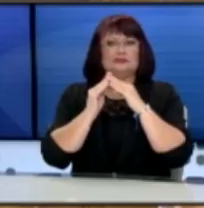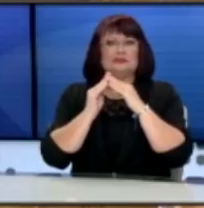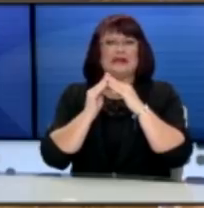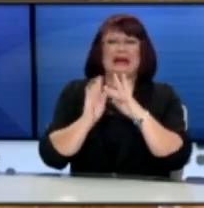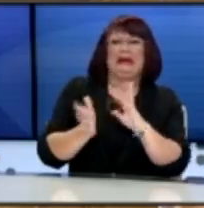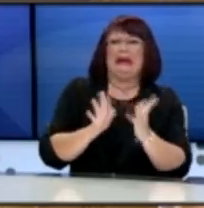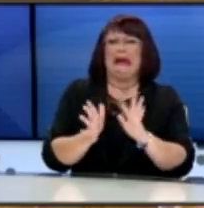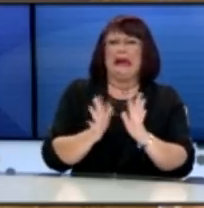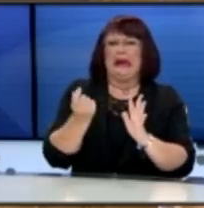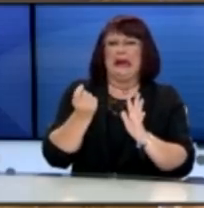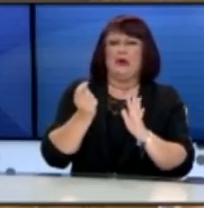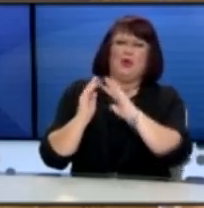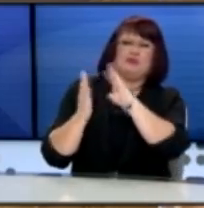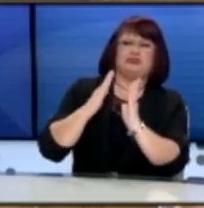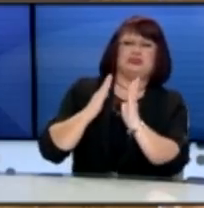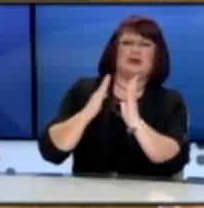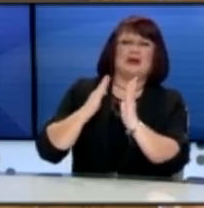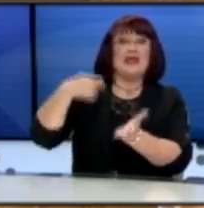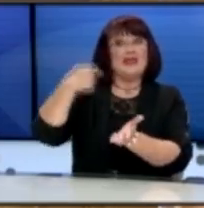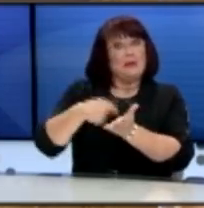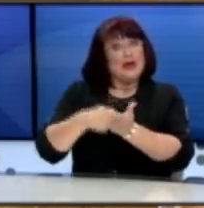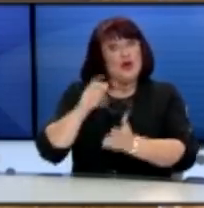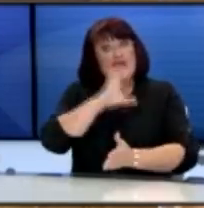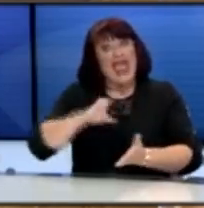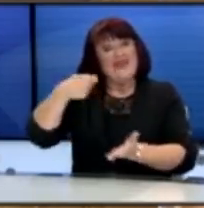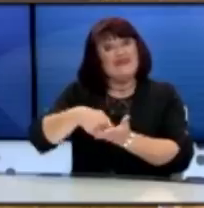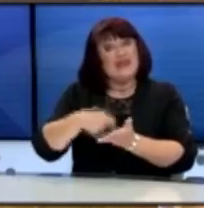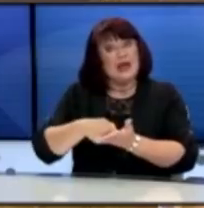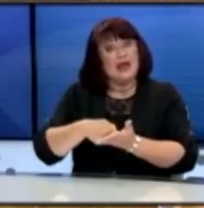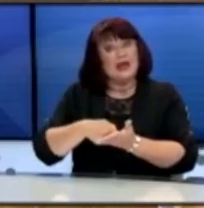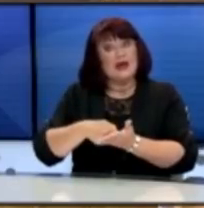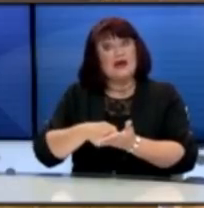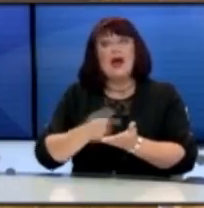λειτουργική ζημιά, θα συνεχίζει να πληρώνει ένφια γι' αυτό, και με ποιο